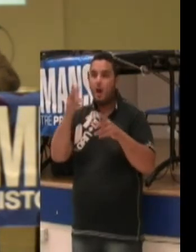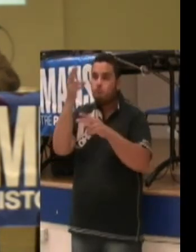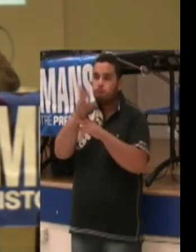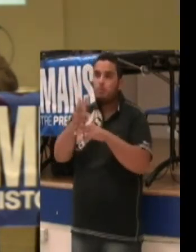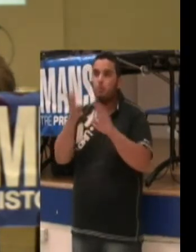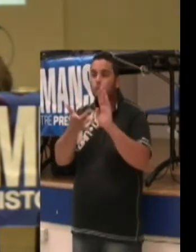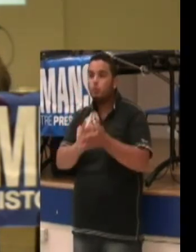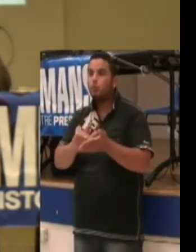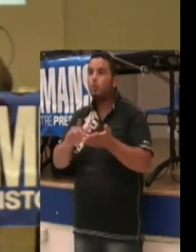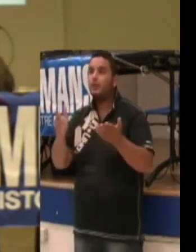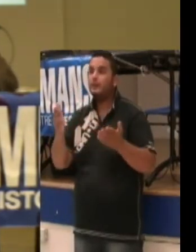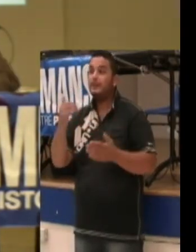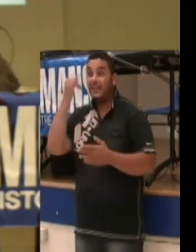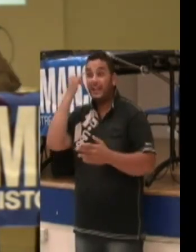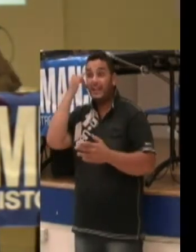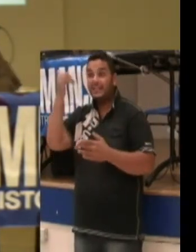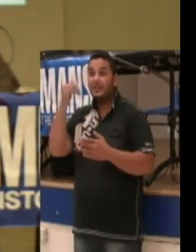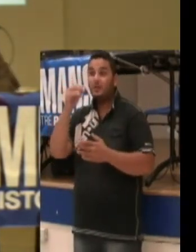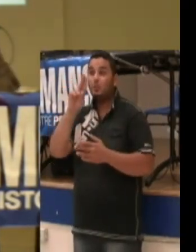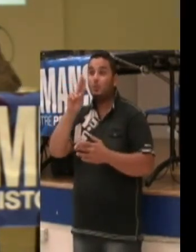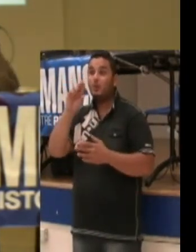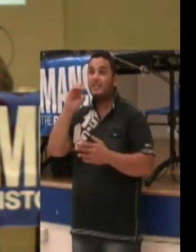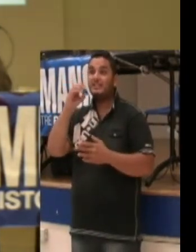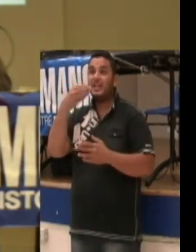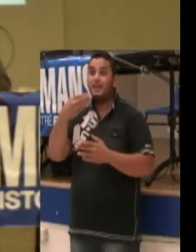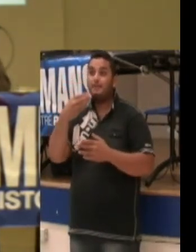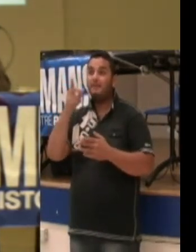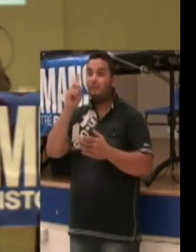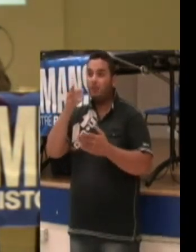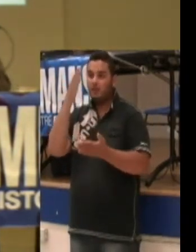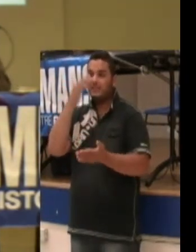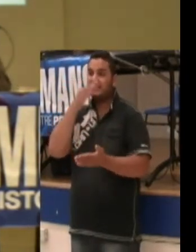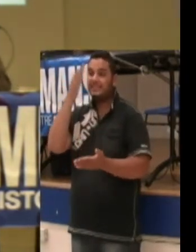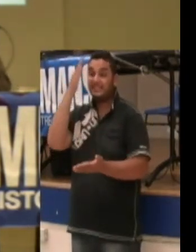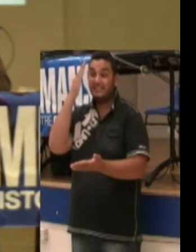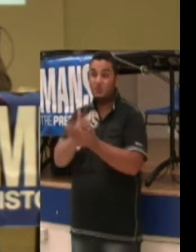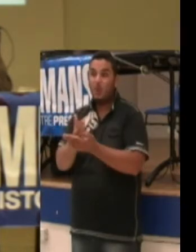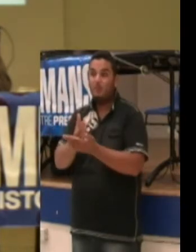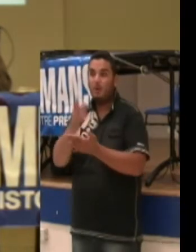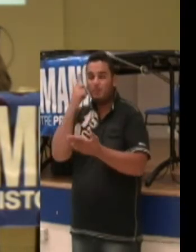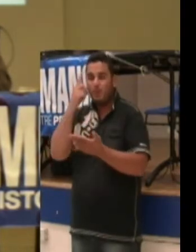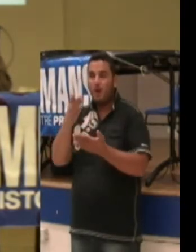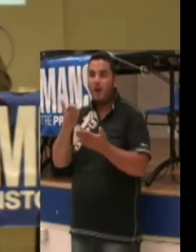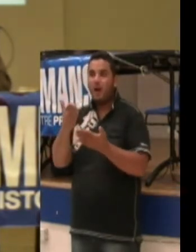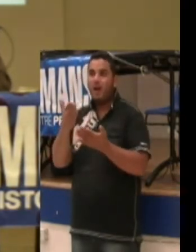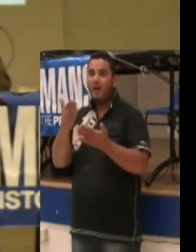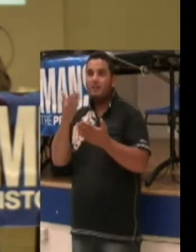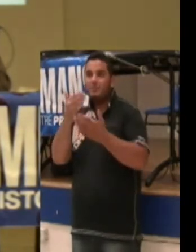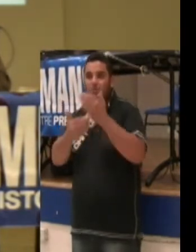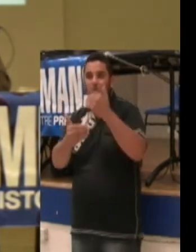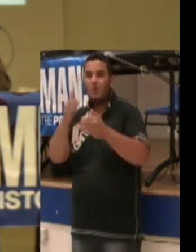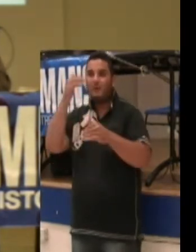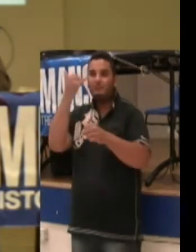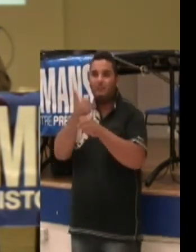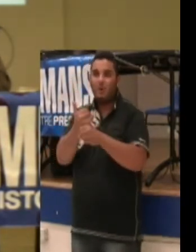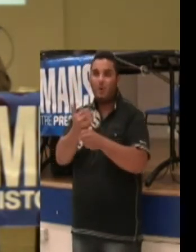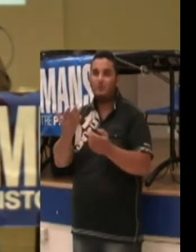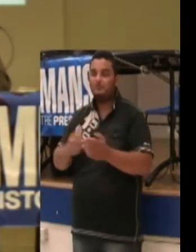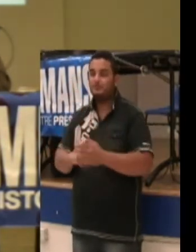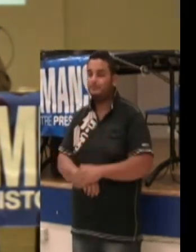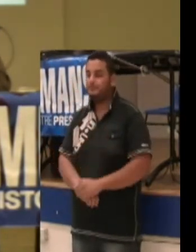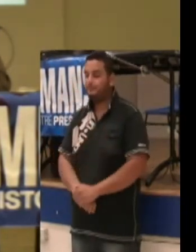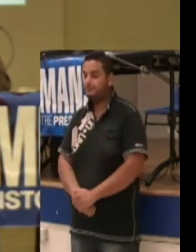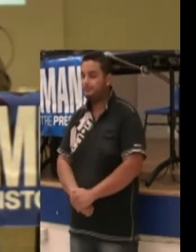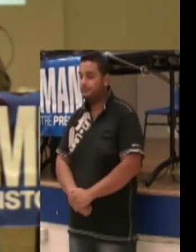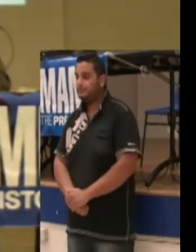Et l'idée de l'UFCM, c'est justement ça, c'est dire stop. C'est la spécificité de cette structure, c'est pas simplement de consommer comme les